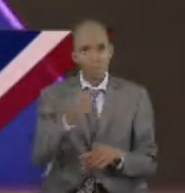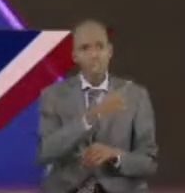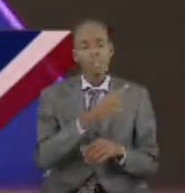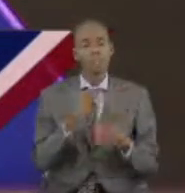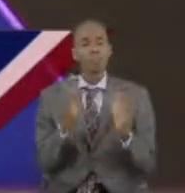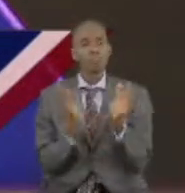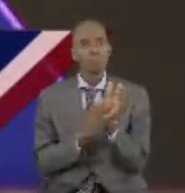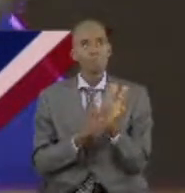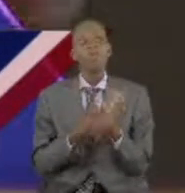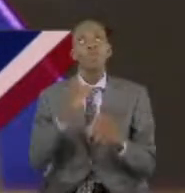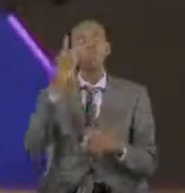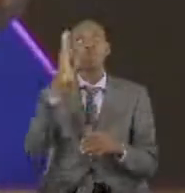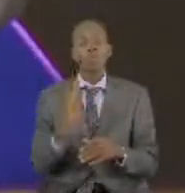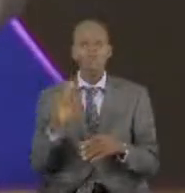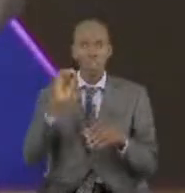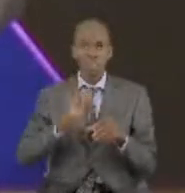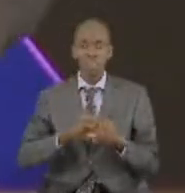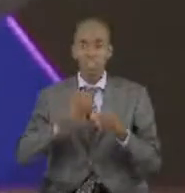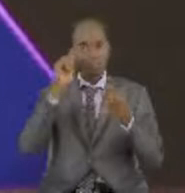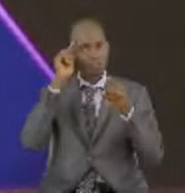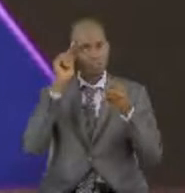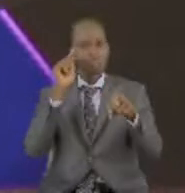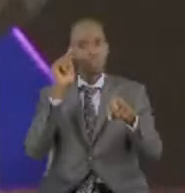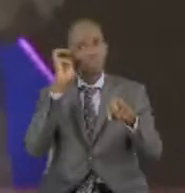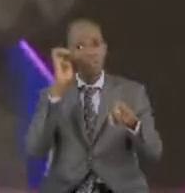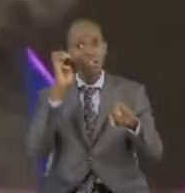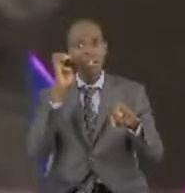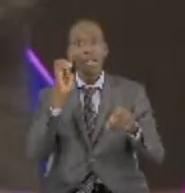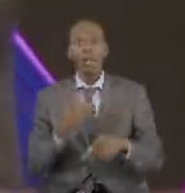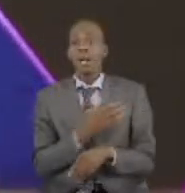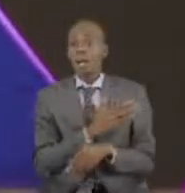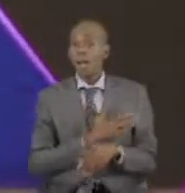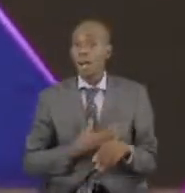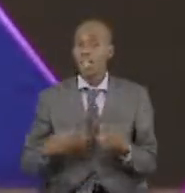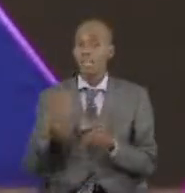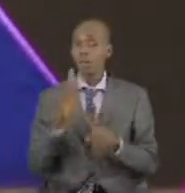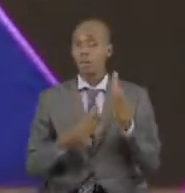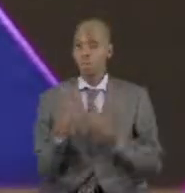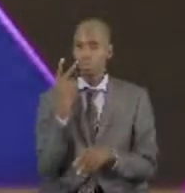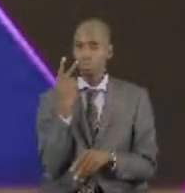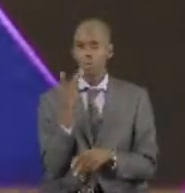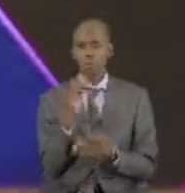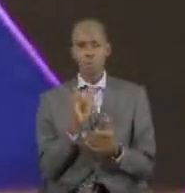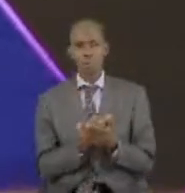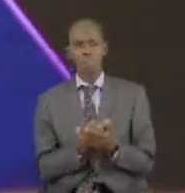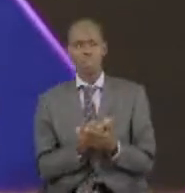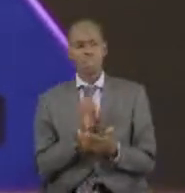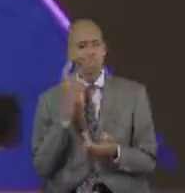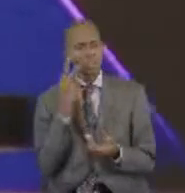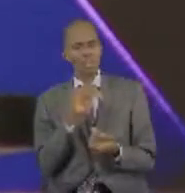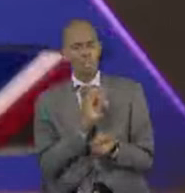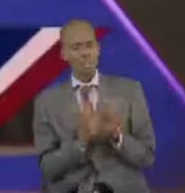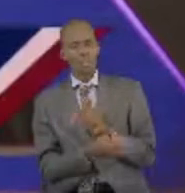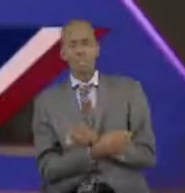amon ci gère sa vie a été bouleversée et les gens ont vu ce changement les gens pouvaient